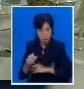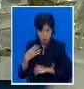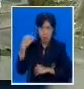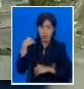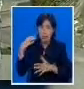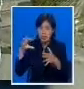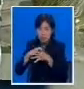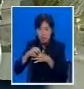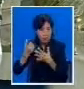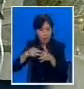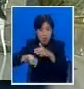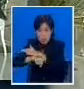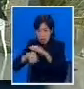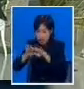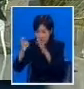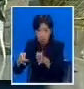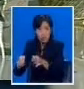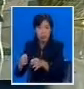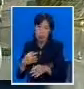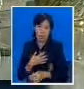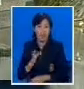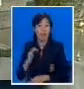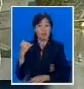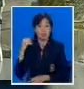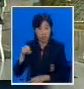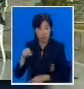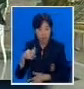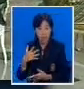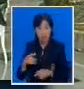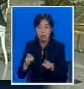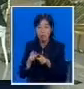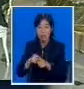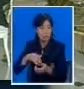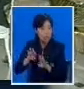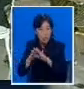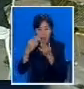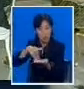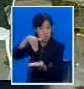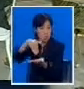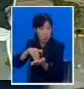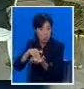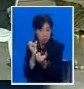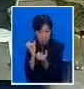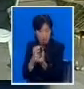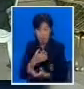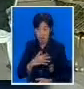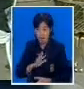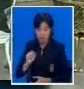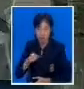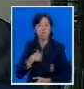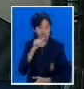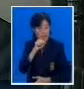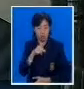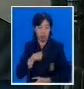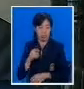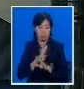วย เพราะฉะนั้นการเปิดคาสิโนในประเทศอะไรนี่ไม่มี เรื่องคาสิโนในผมไม่มีนโยบายแน่นอนครับ สบายใจได้เปราะหนึ่ง ครับ นะครับแต่ท่านน